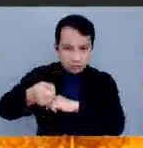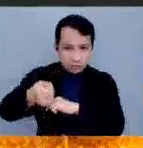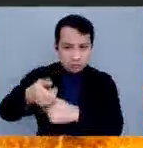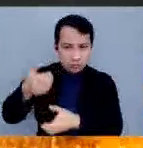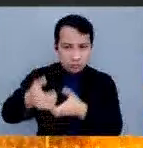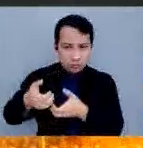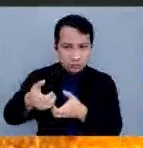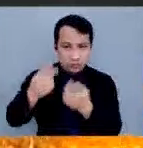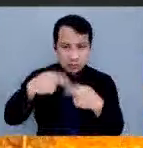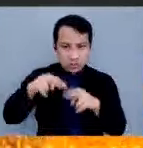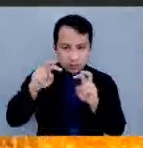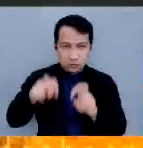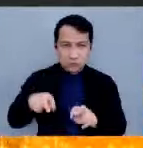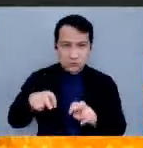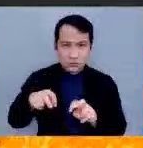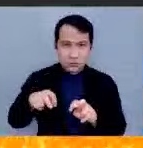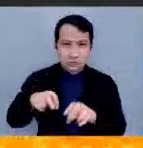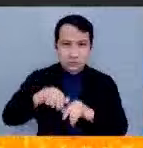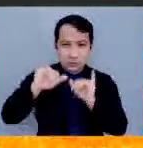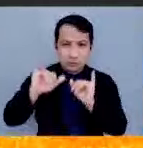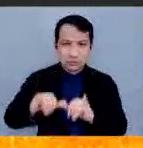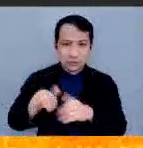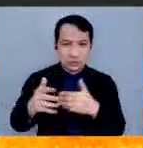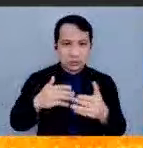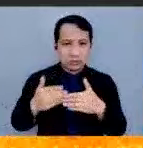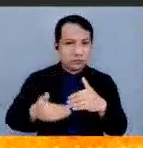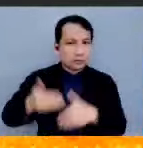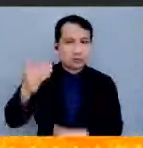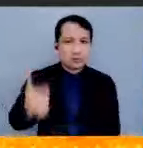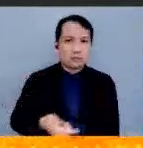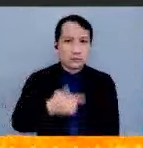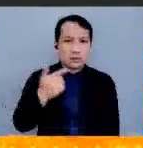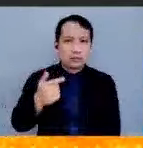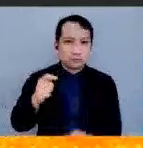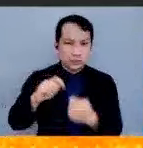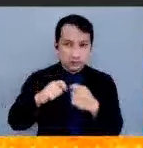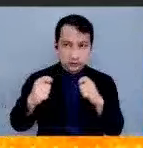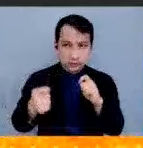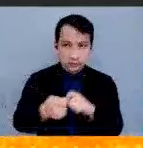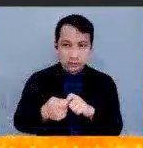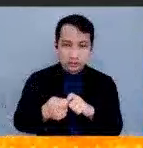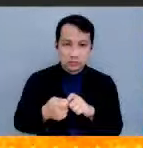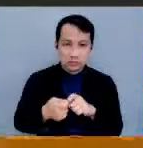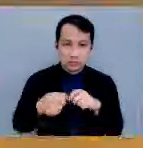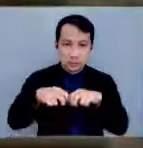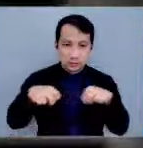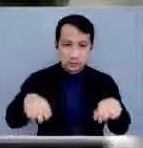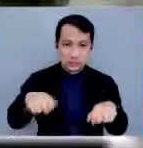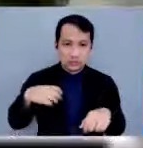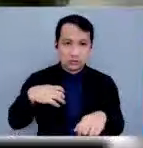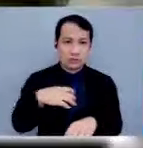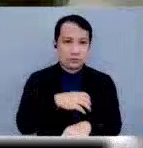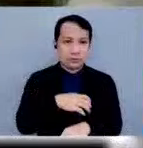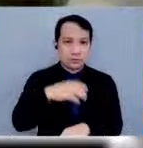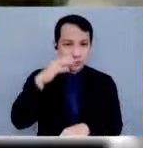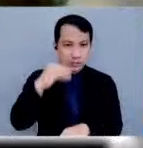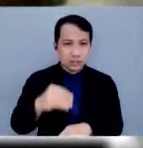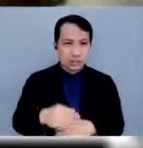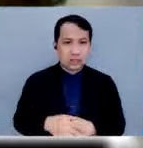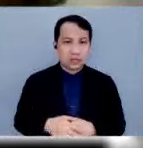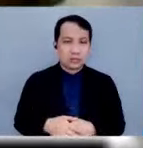testigo'y maaring i-detain kahit higit pa sa tagal ng termino ng mga nakupong senador at congressmen.